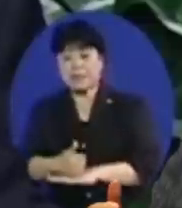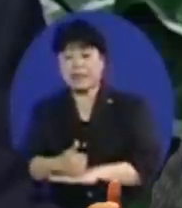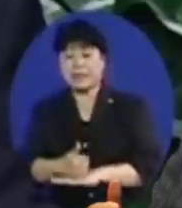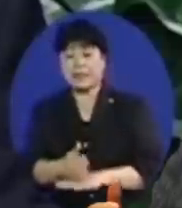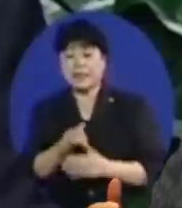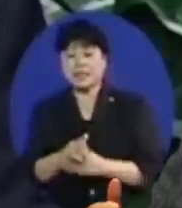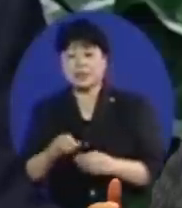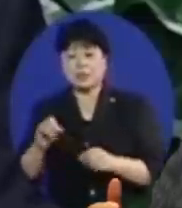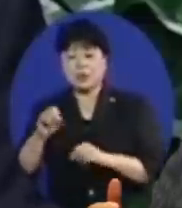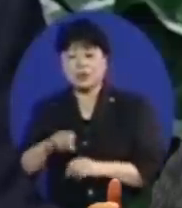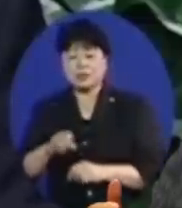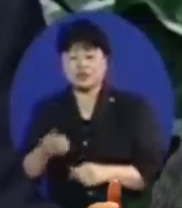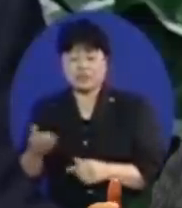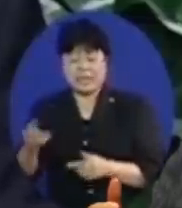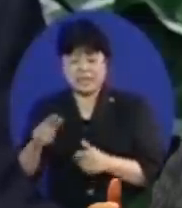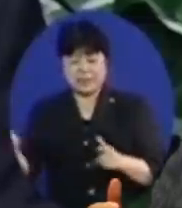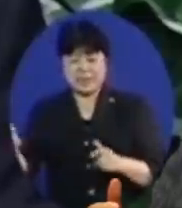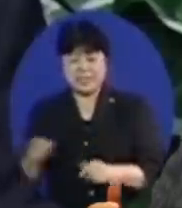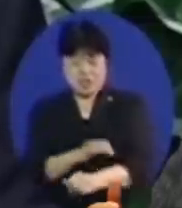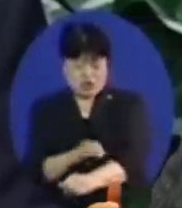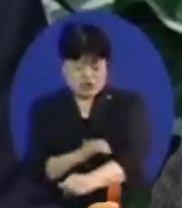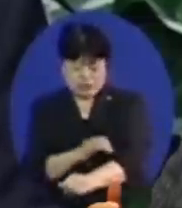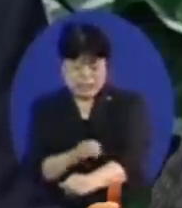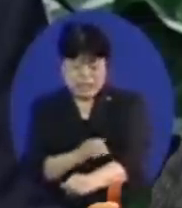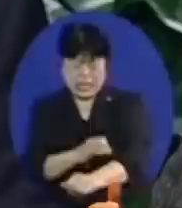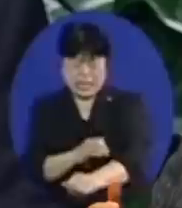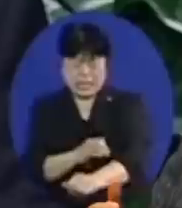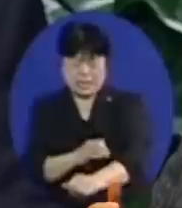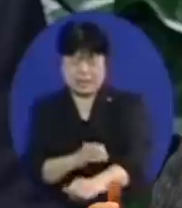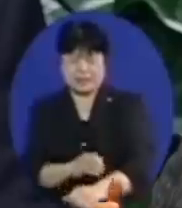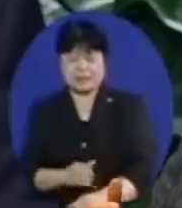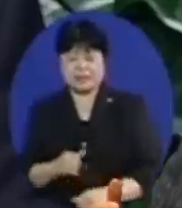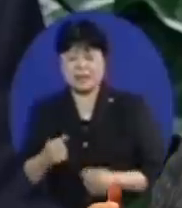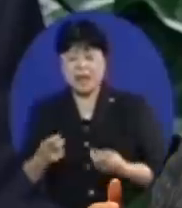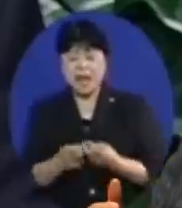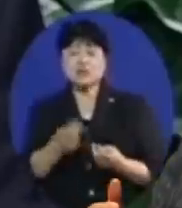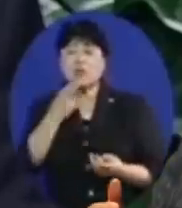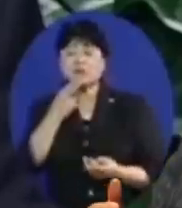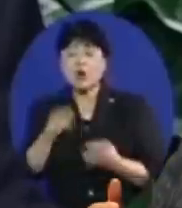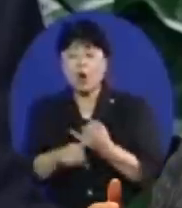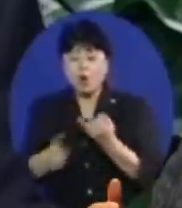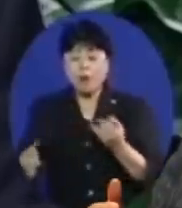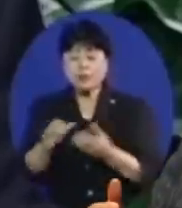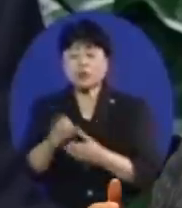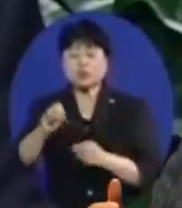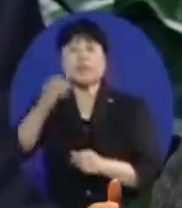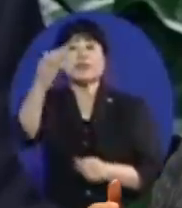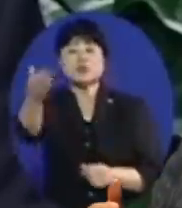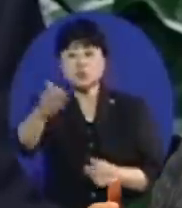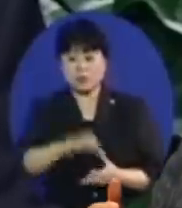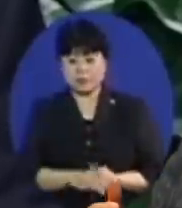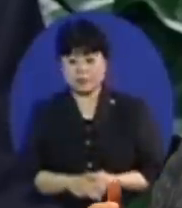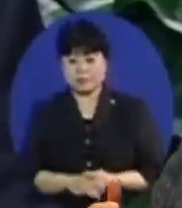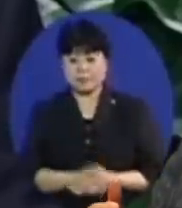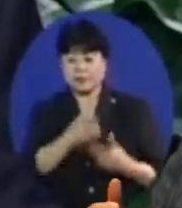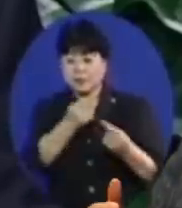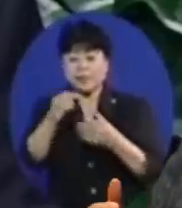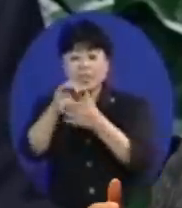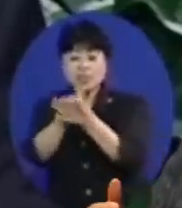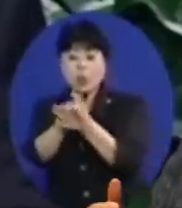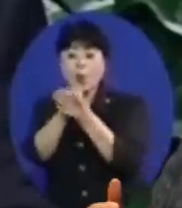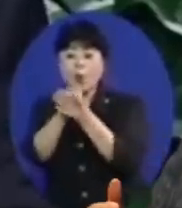기도를 들어주지 않으면 신랑스러워 못 견디겠다고 해서 그 과부의 기도를 들어주었다고 말하는 것입니다. 이처럼